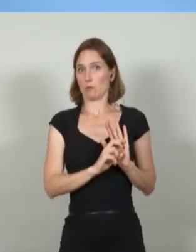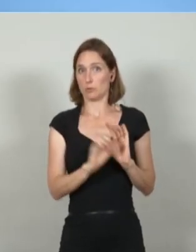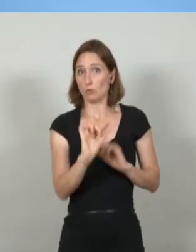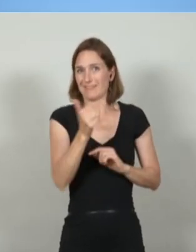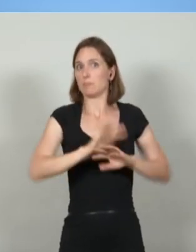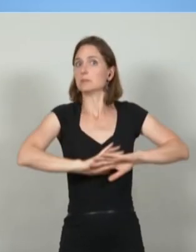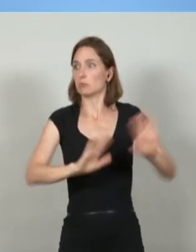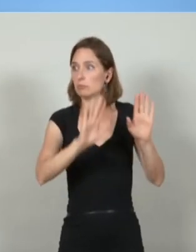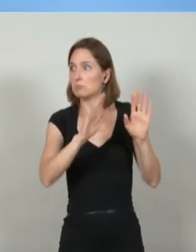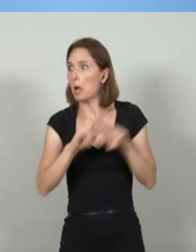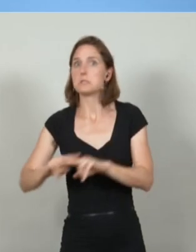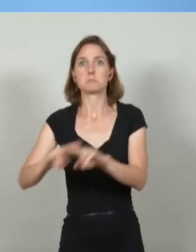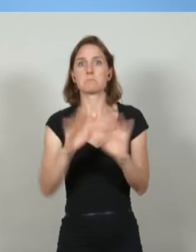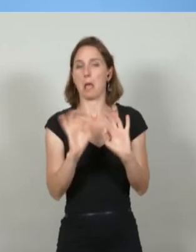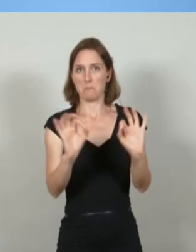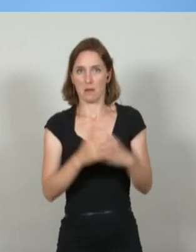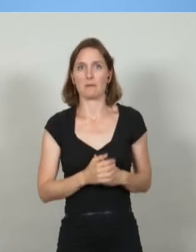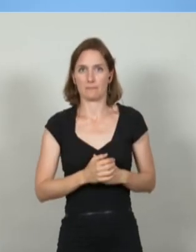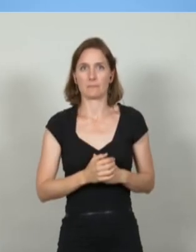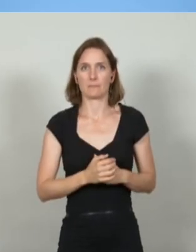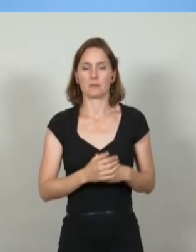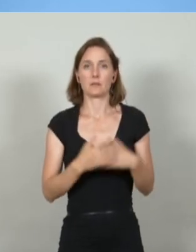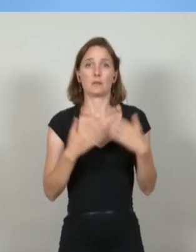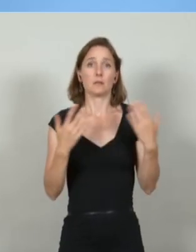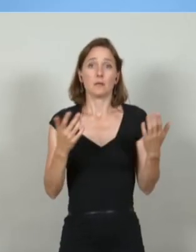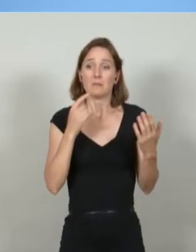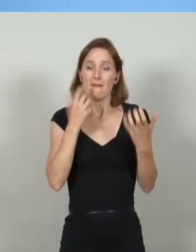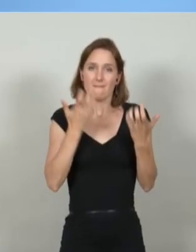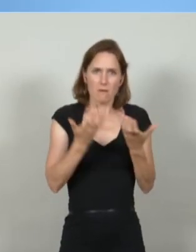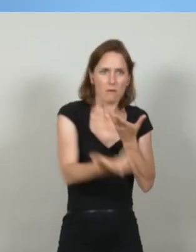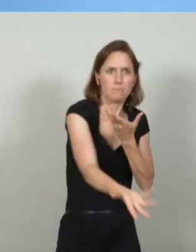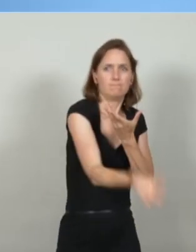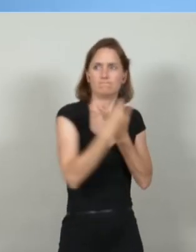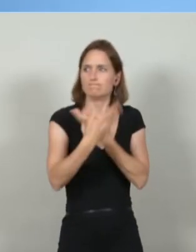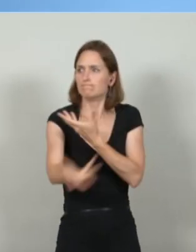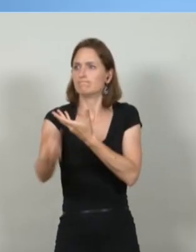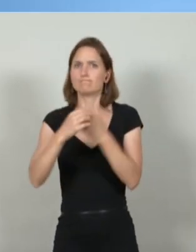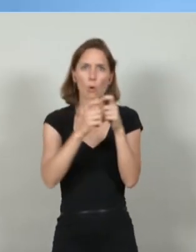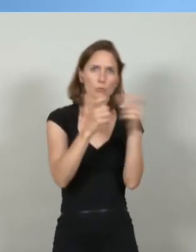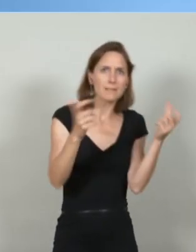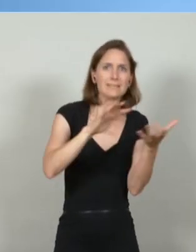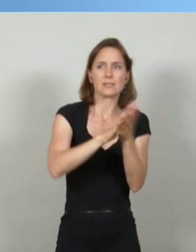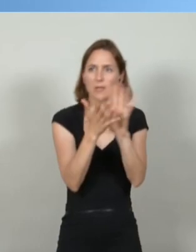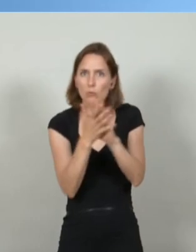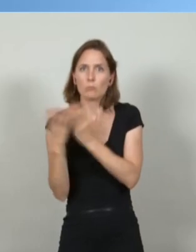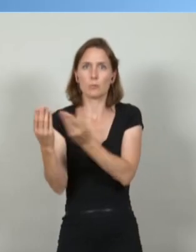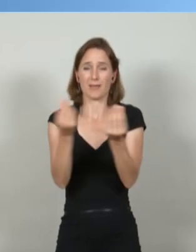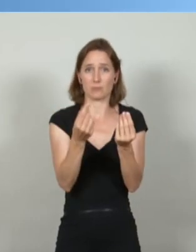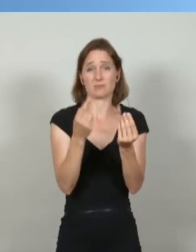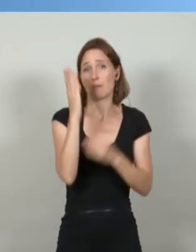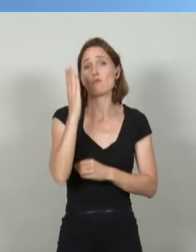publique quand on parle d'embarquer des acteurs et des entreprises on a besoin effectivement d'être dans une démarche de coordination